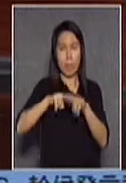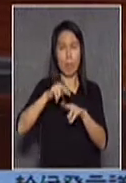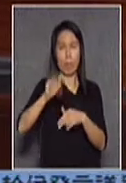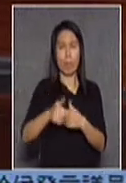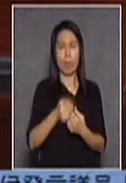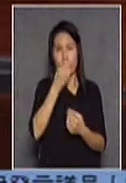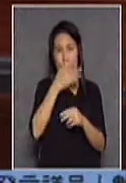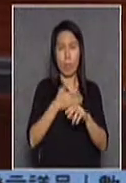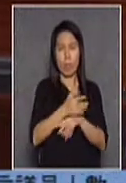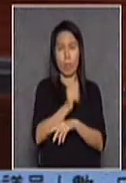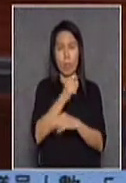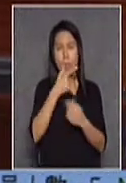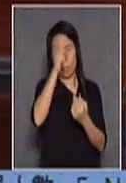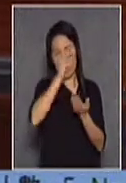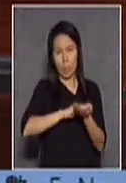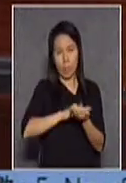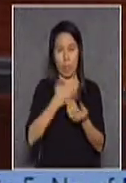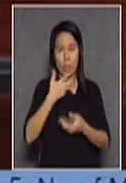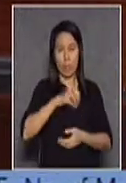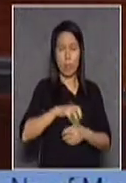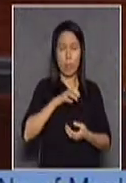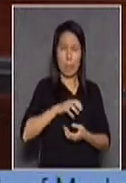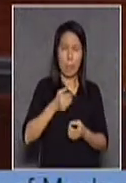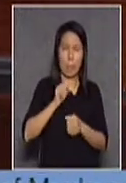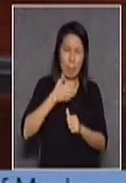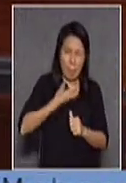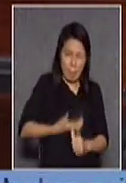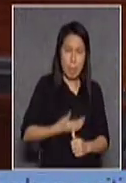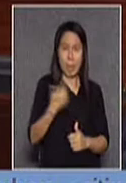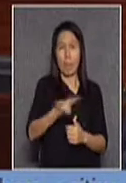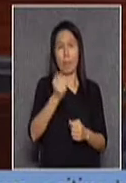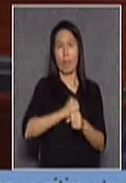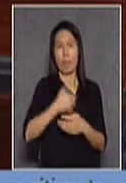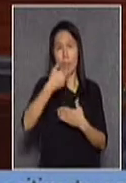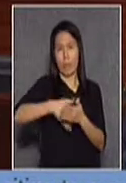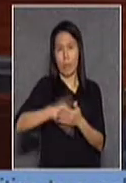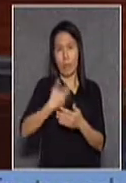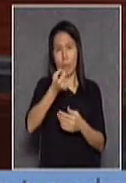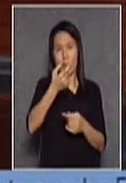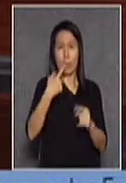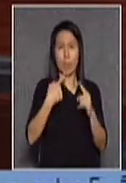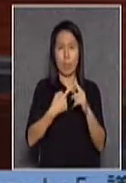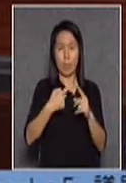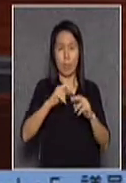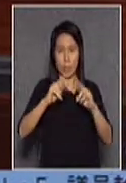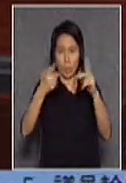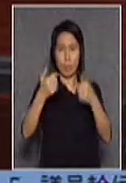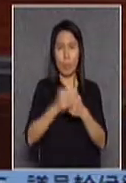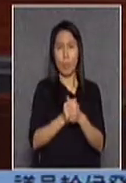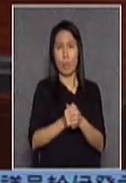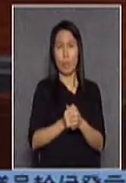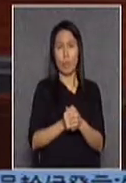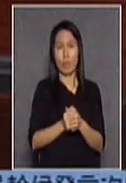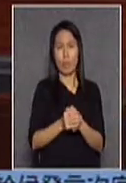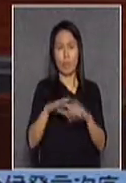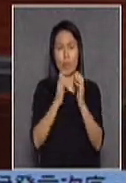療的壓力大幅增加，同埋減低了那個勞動人口即是那個的發展。咁呢個做法對整